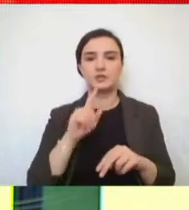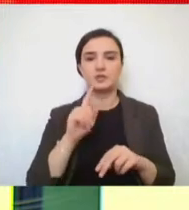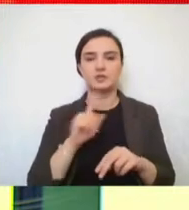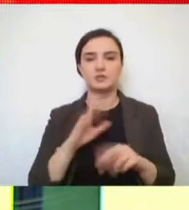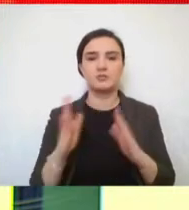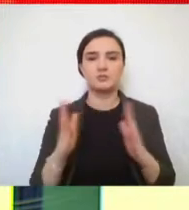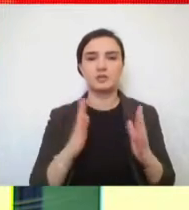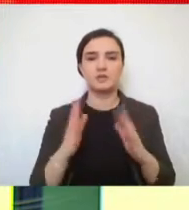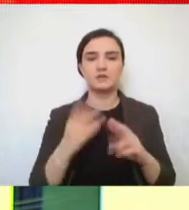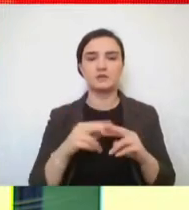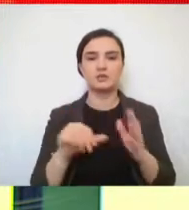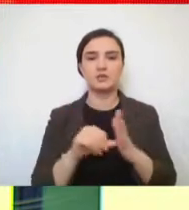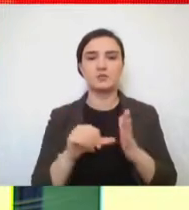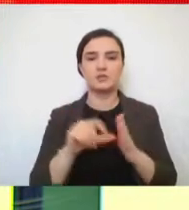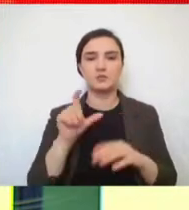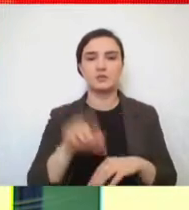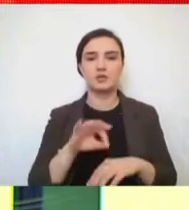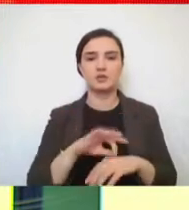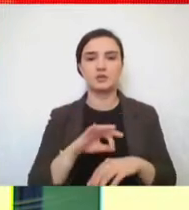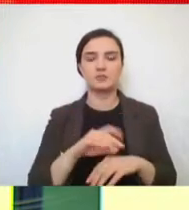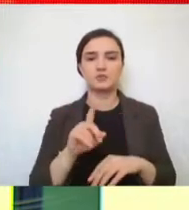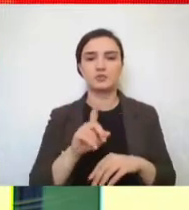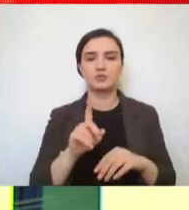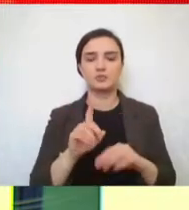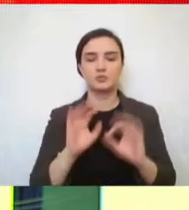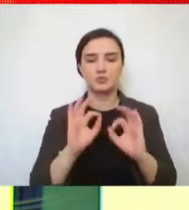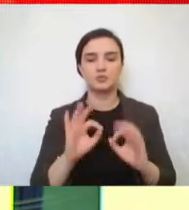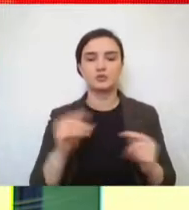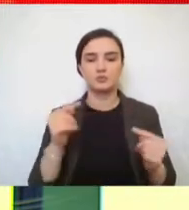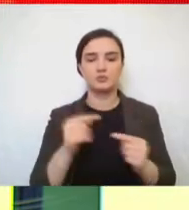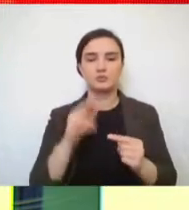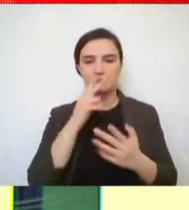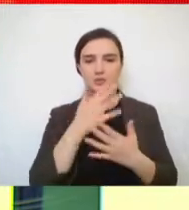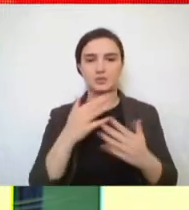დაეხმარება ექიმს, რომ დოზირება სათანადო პრეპარატის დაიცვას.